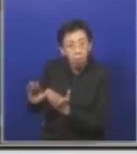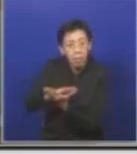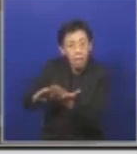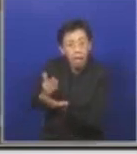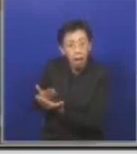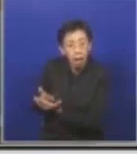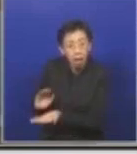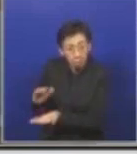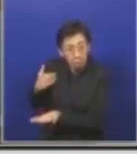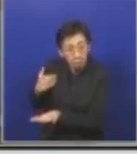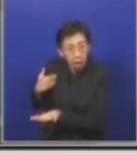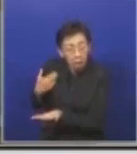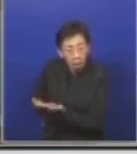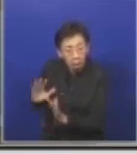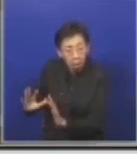ทั้งหมดหรือยังครับก็แสดงว่าถ้าหมดก็แสดงว่ารัฐบาลถังแตก